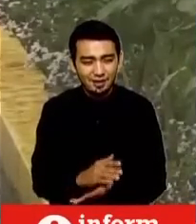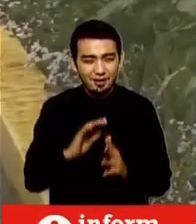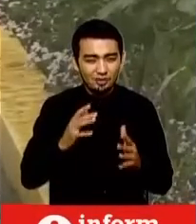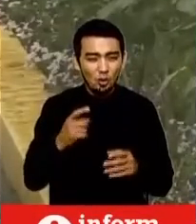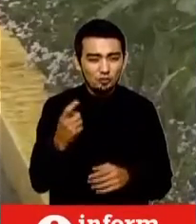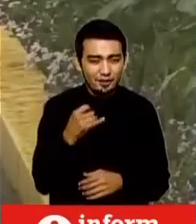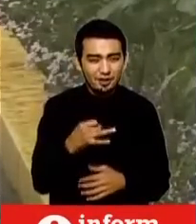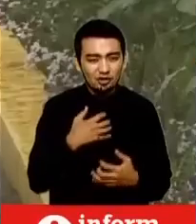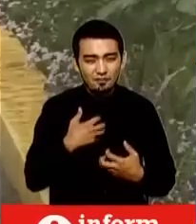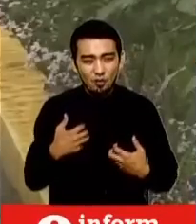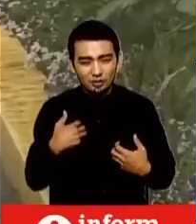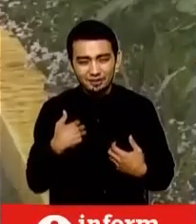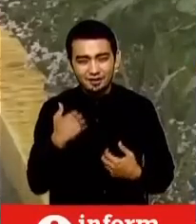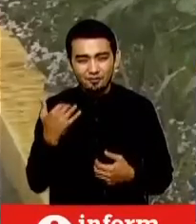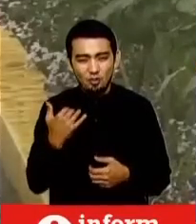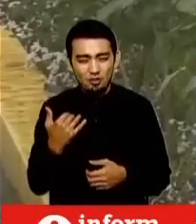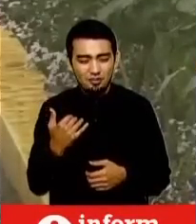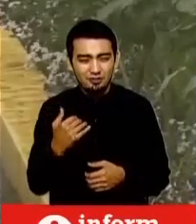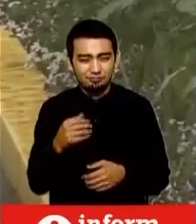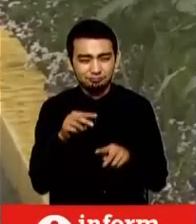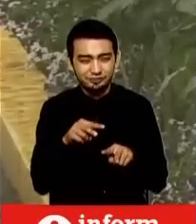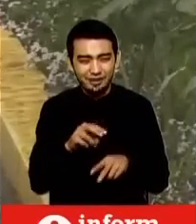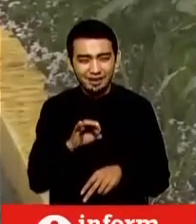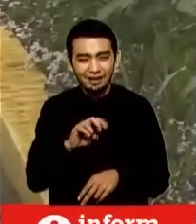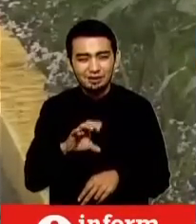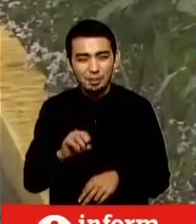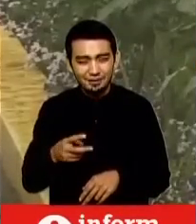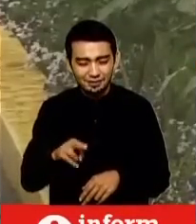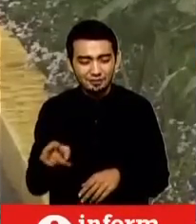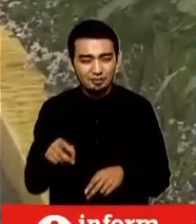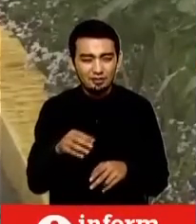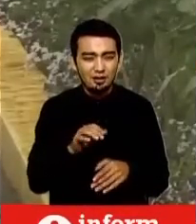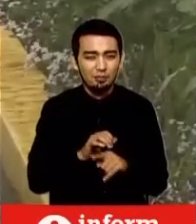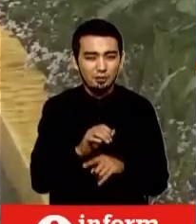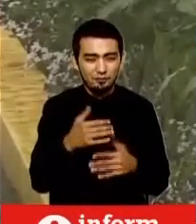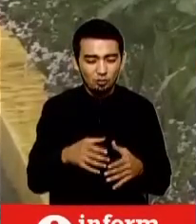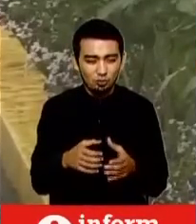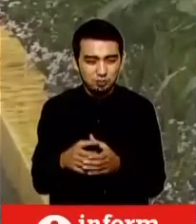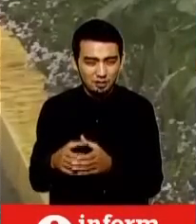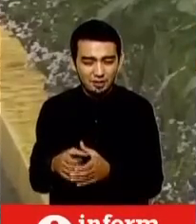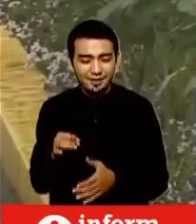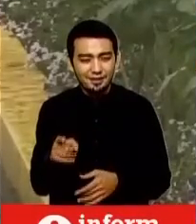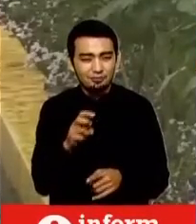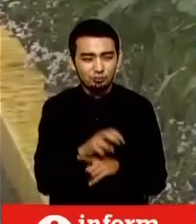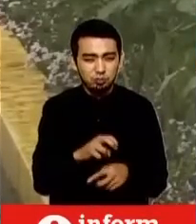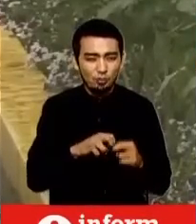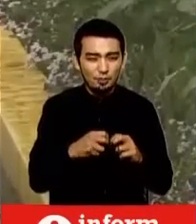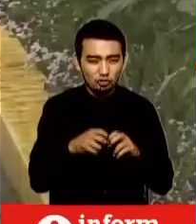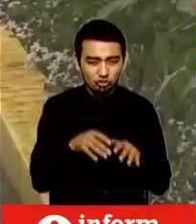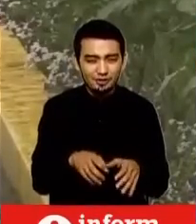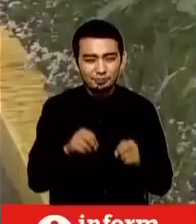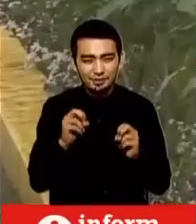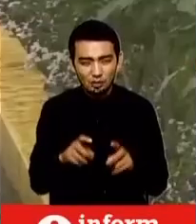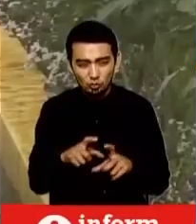және жануарлар дүниесі инспекциясы қосымша экипаждар жіберді. Ақбөкендердің санын реттеп мәселені шешу үшін халықаралық сарапшылар